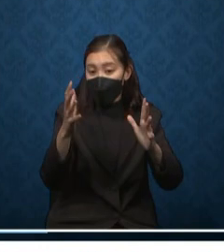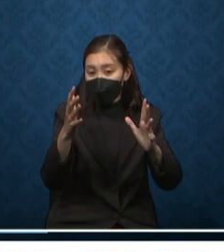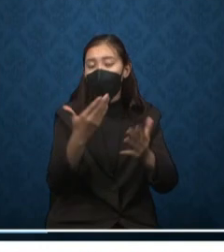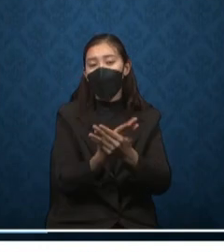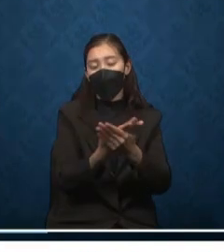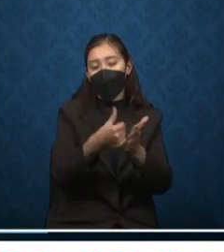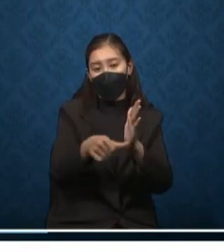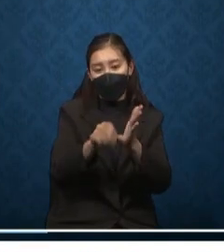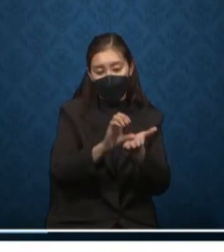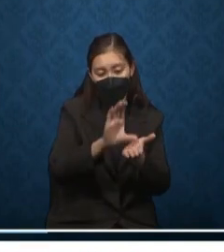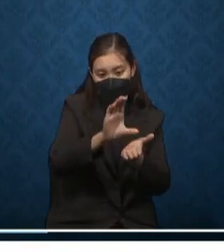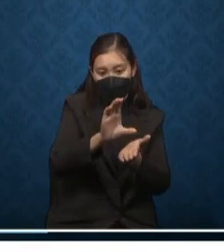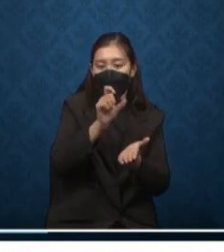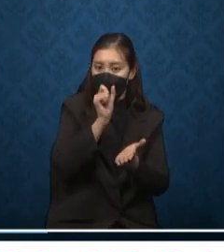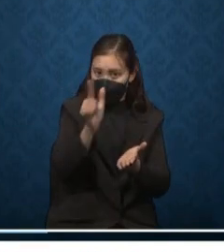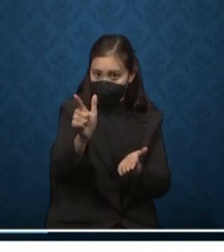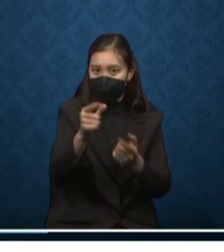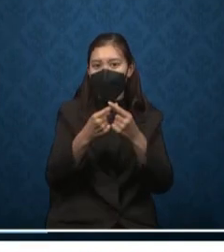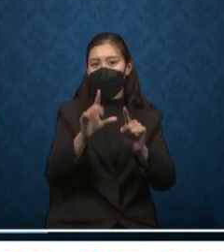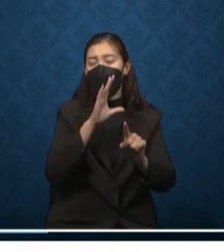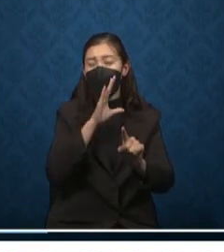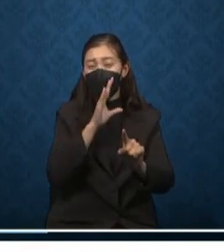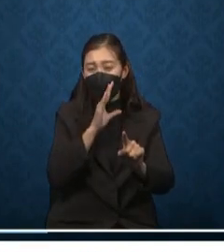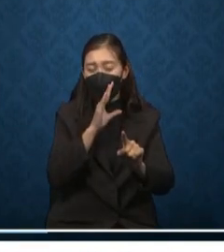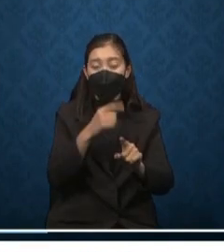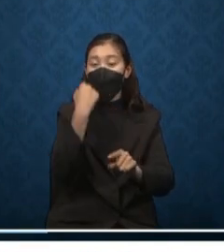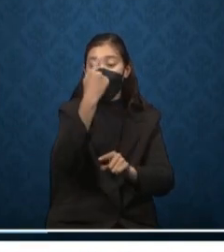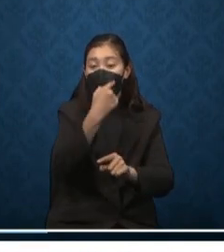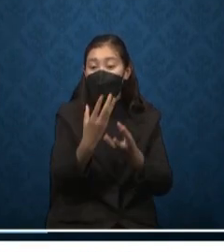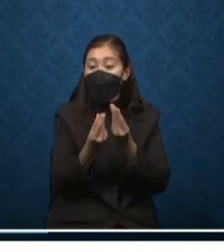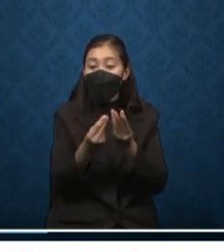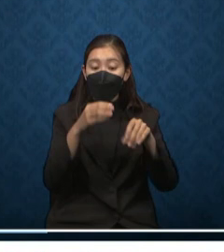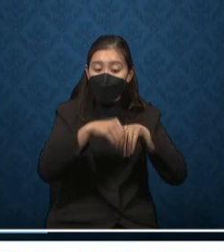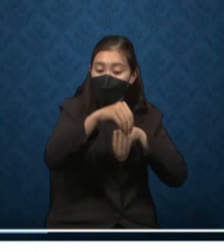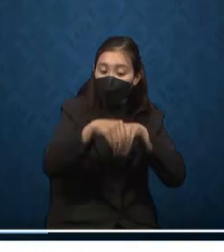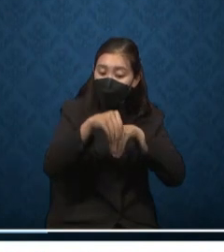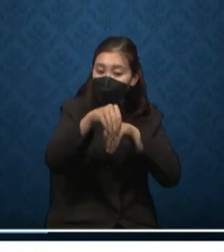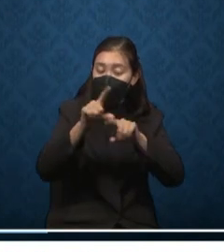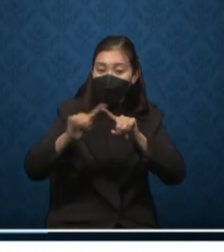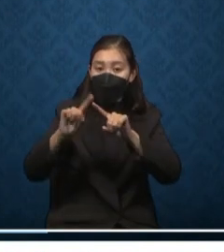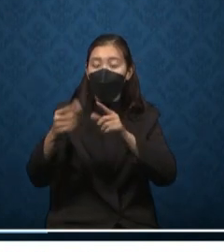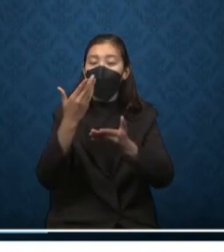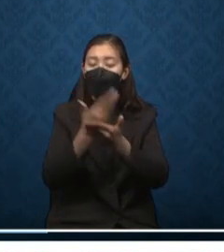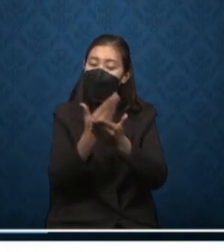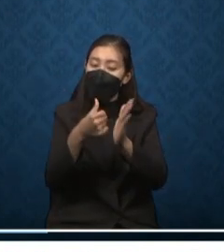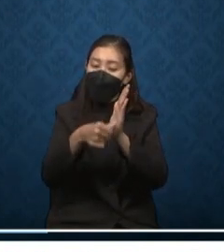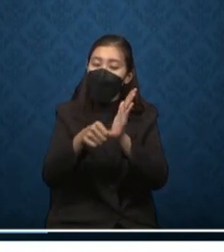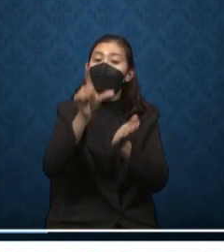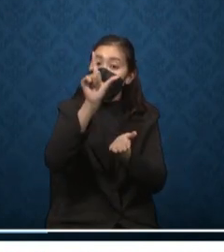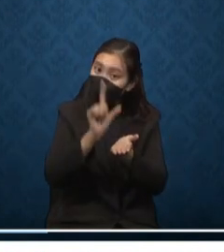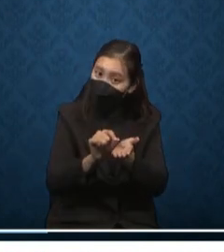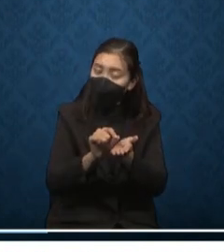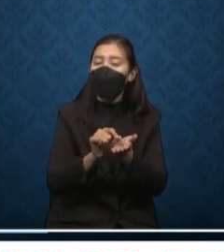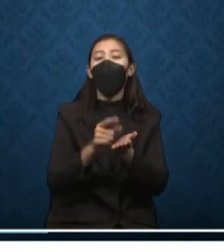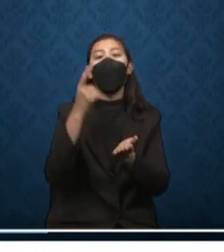ก่อนสิ้นปีนี้ผมเชื่อว่าป่าชายเลนจำนวนมากที่อยู่ในพื้นที่ครอบครองที่ถูกต้องโดยเอกชนนั้นจะถูกถางกันไม่เหลือหรอและผลกระท